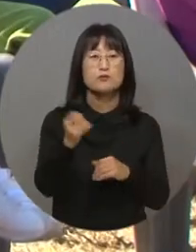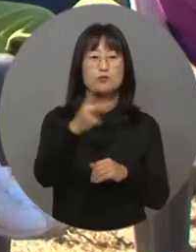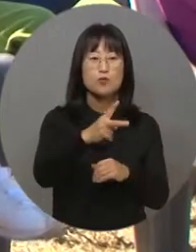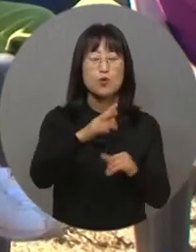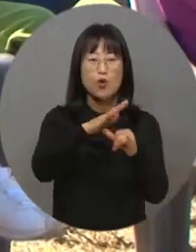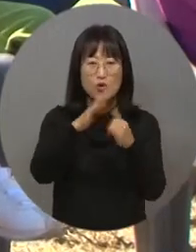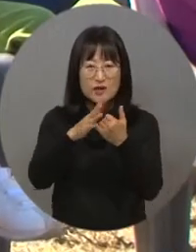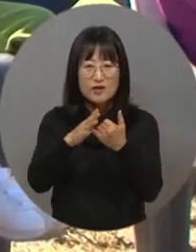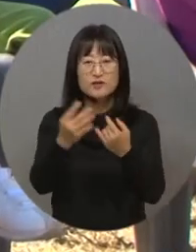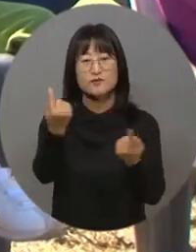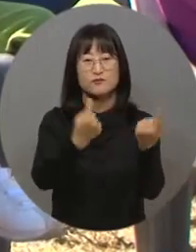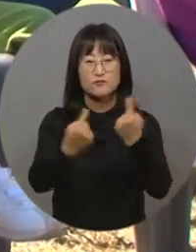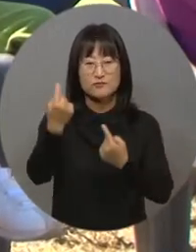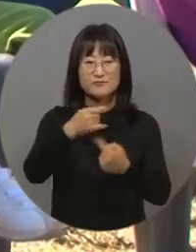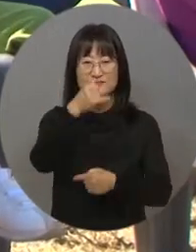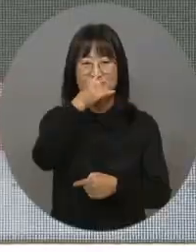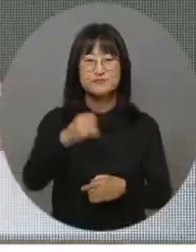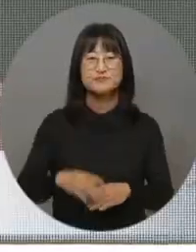자리를 함께했습니다.